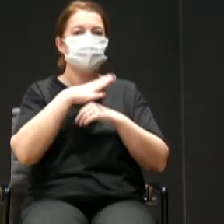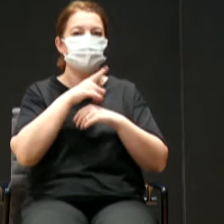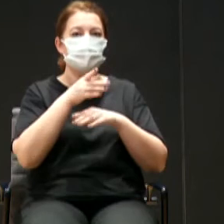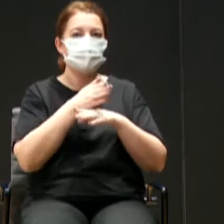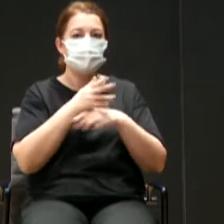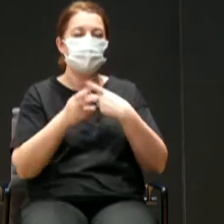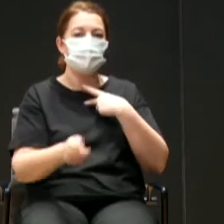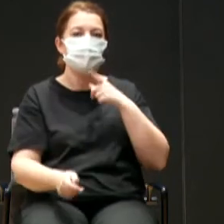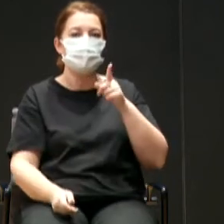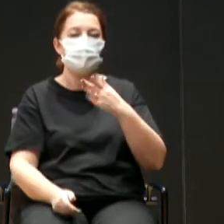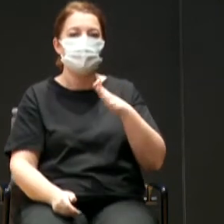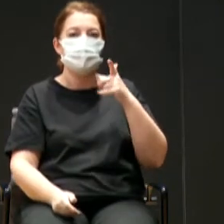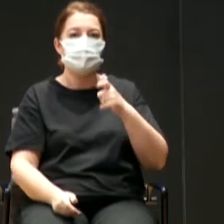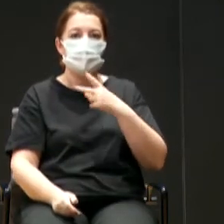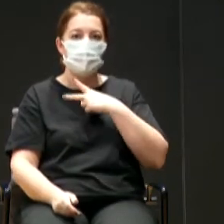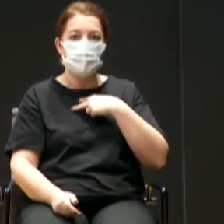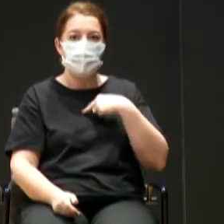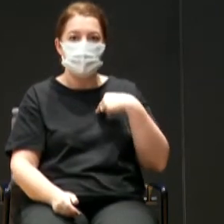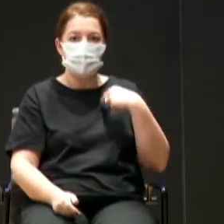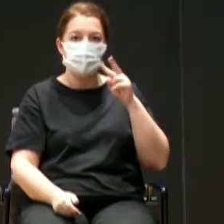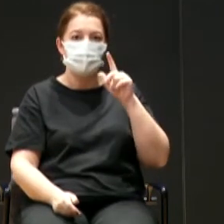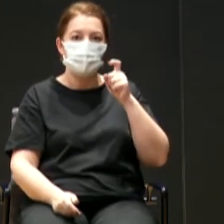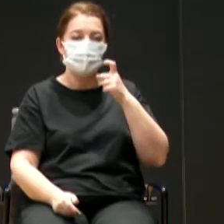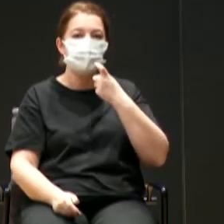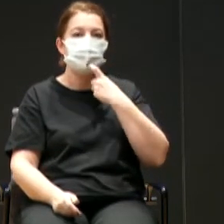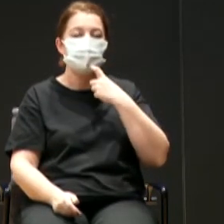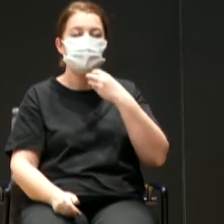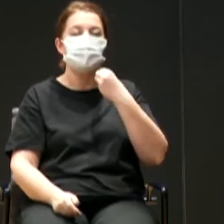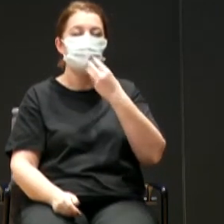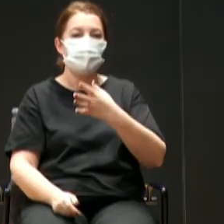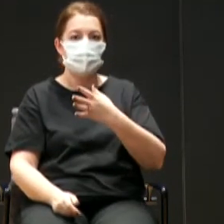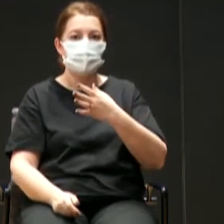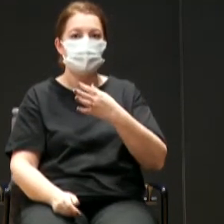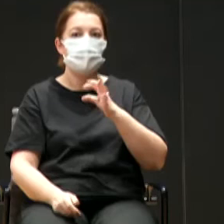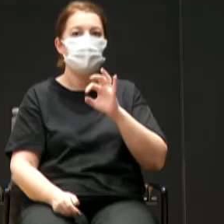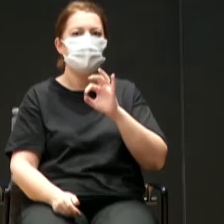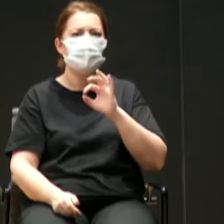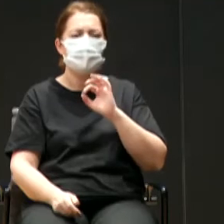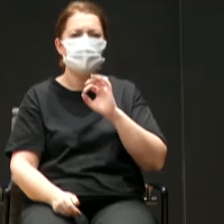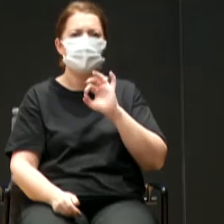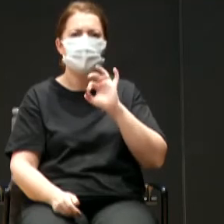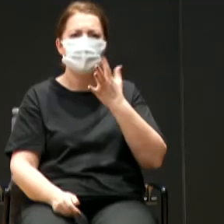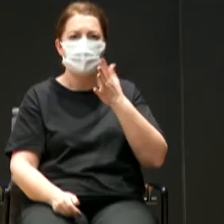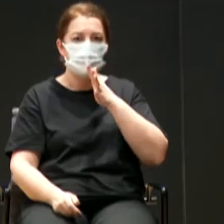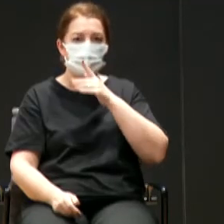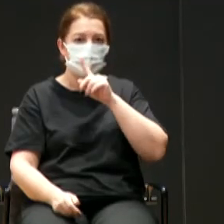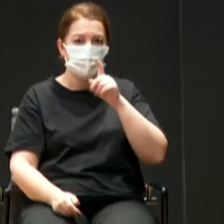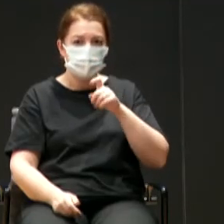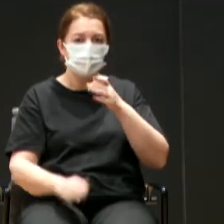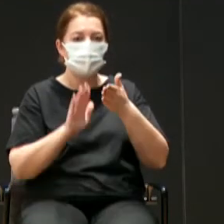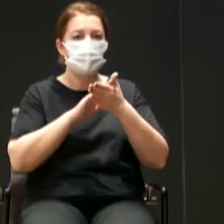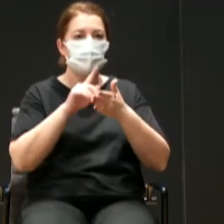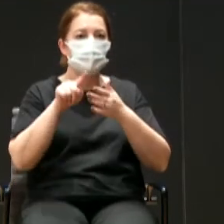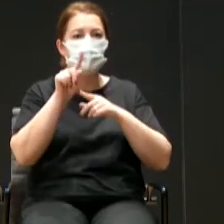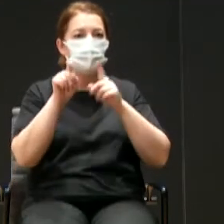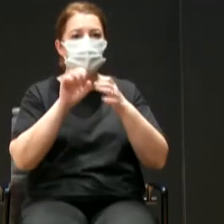Bu vesileyle biz burayı Büyükşehir Belediyesi'ne 29 yıllığına verdik. Ne amaçla verdik? Peki biliyor musunuz Sayın Başkan? Arkadaşlara da